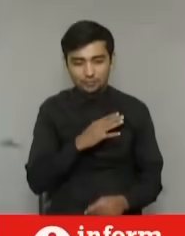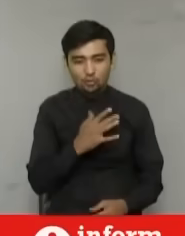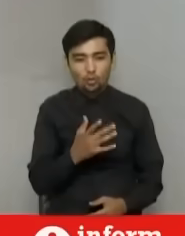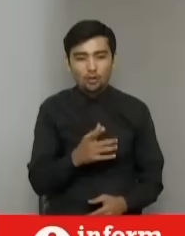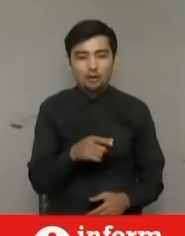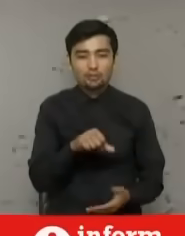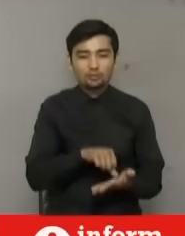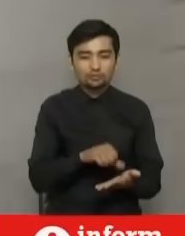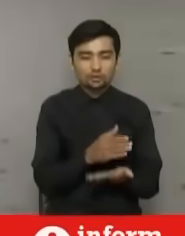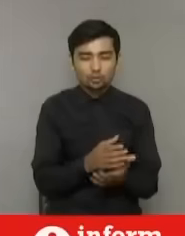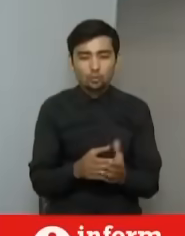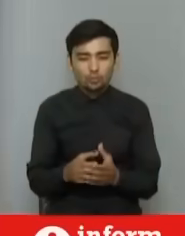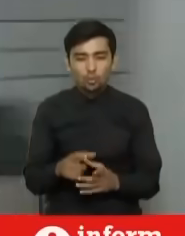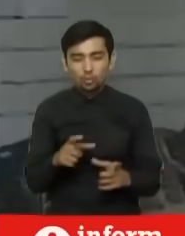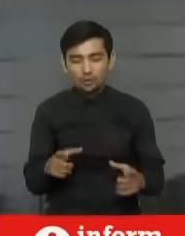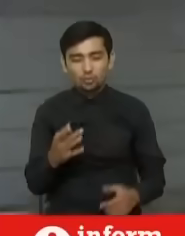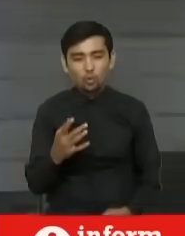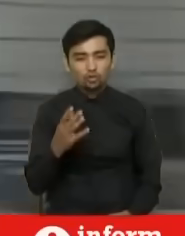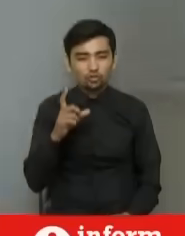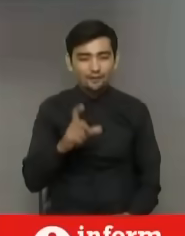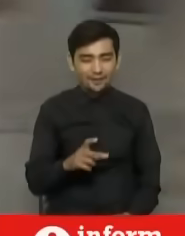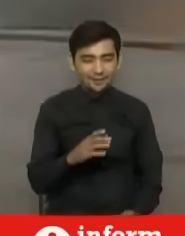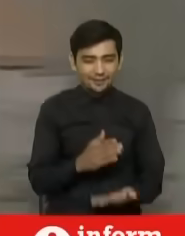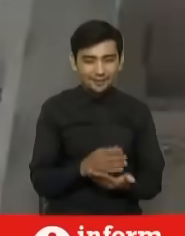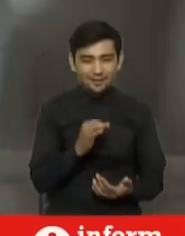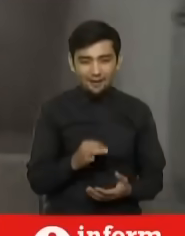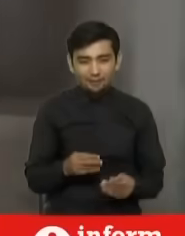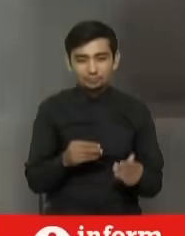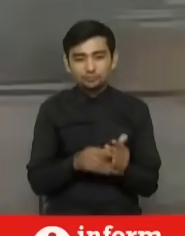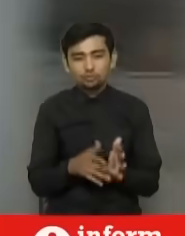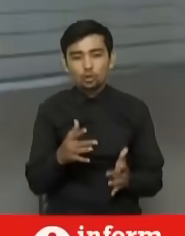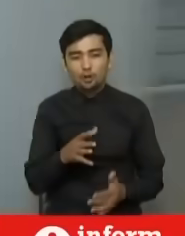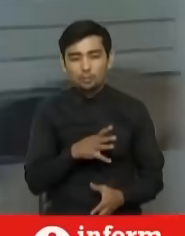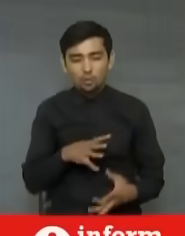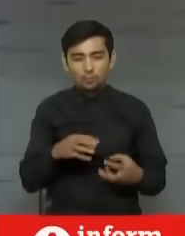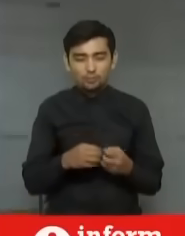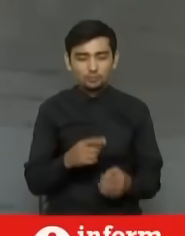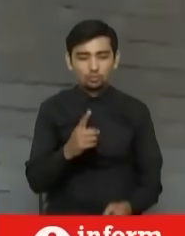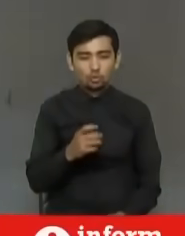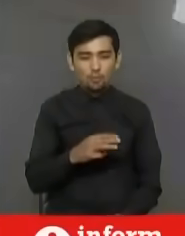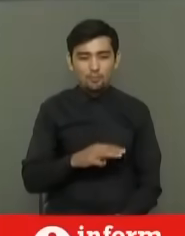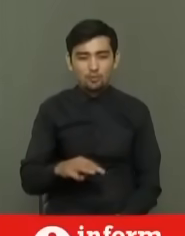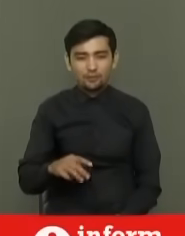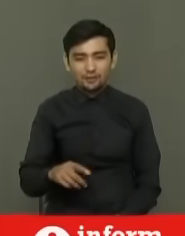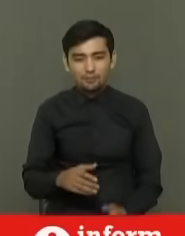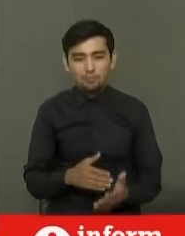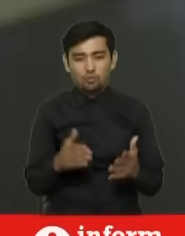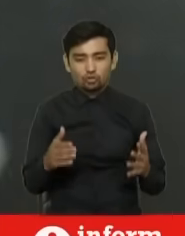іске қатысы бар екені анықталып жатыр, бір анығы келтірілген шығын көлемі 100 миллион теңгеден